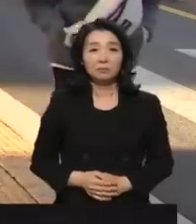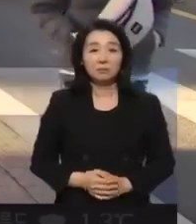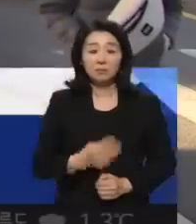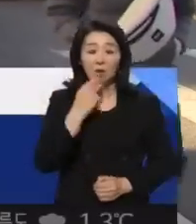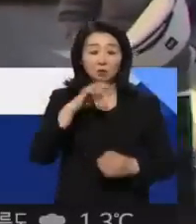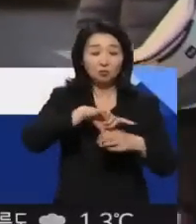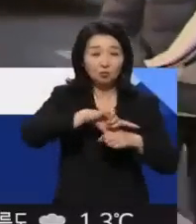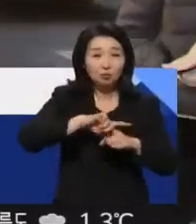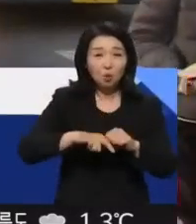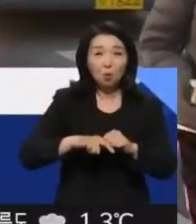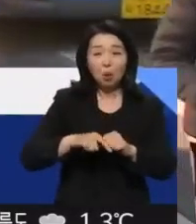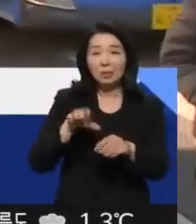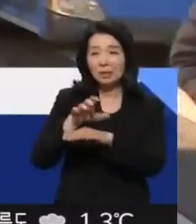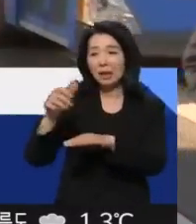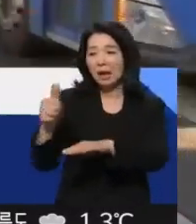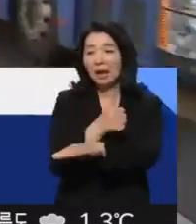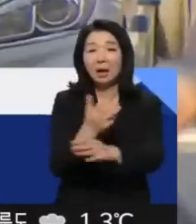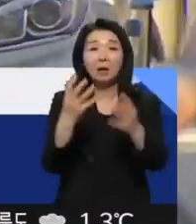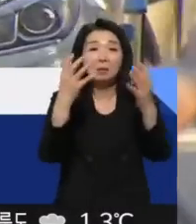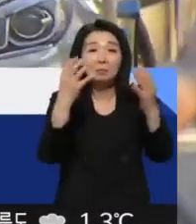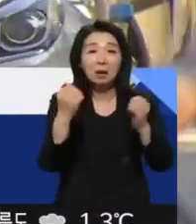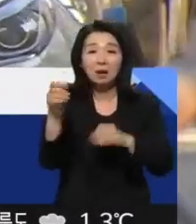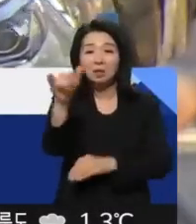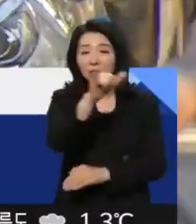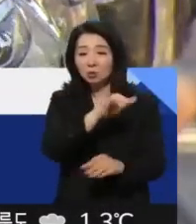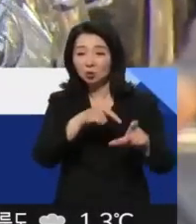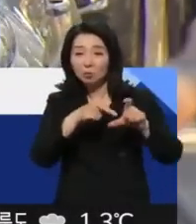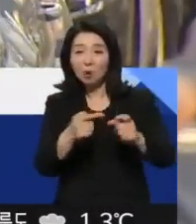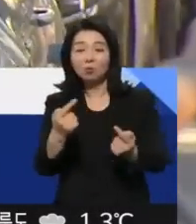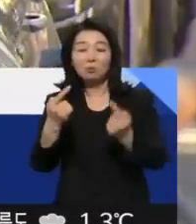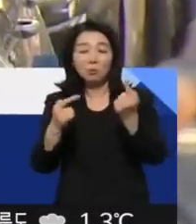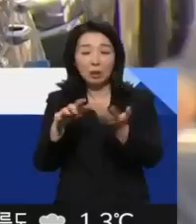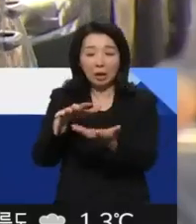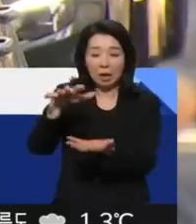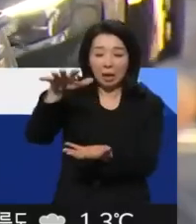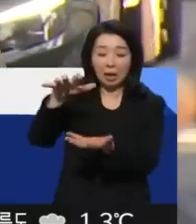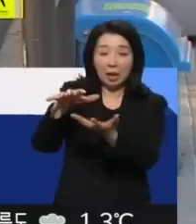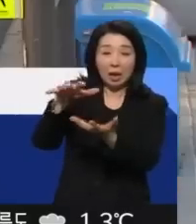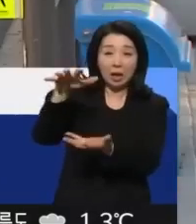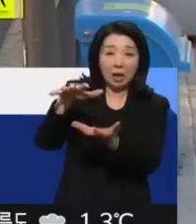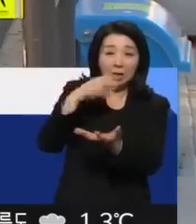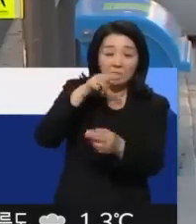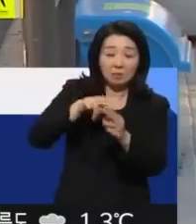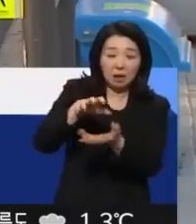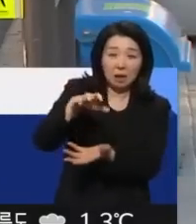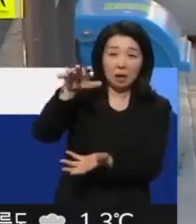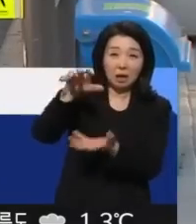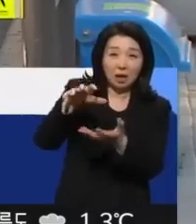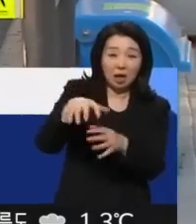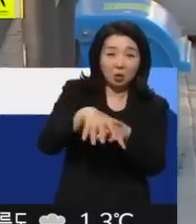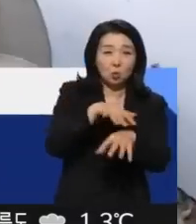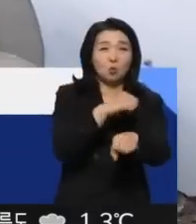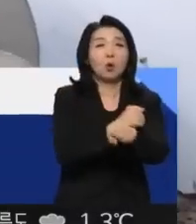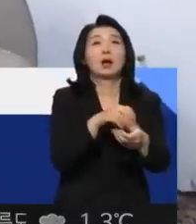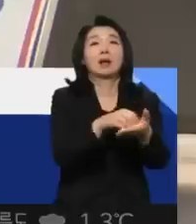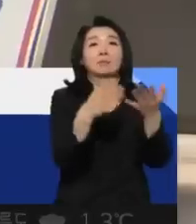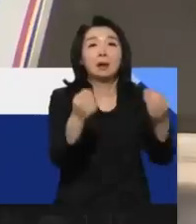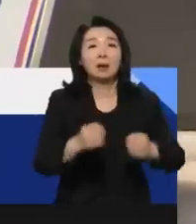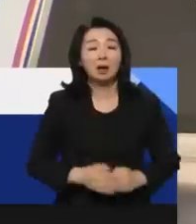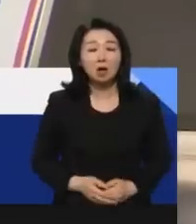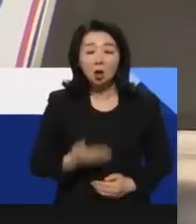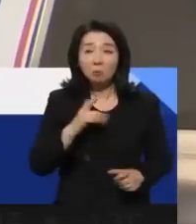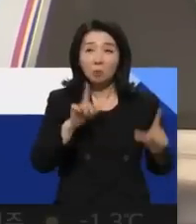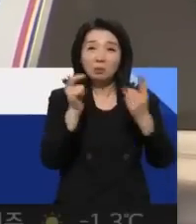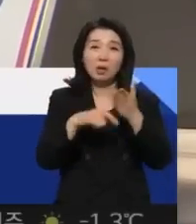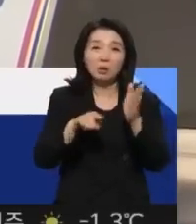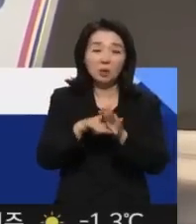수도권은 오가는 차량이 많은 데다 전국 평균보다 탱크로리 기사의 노조 가입 비율이 높은 영향이 큽니다. 생업우리에